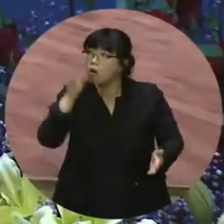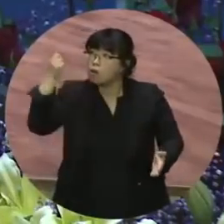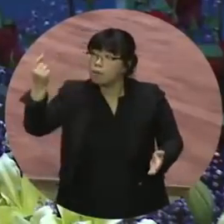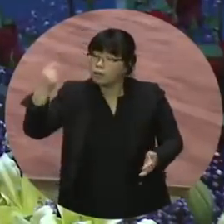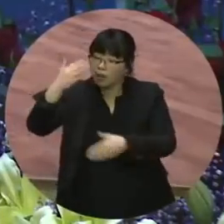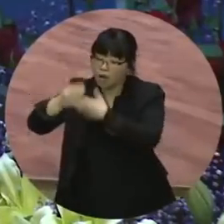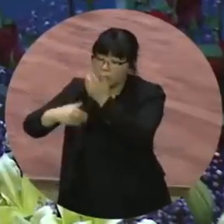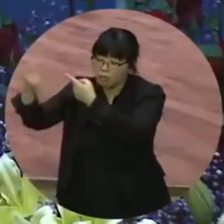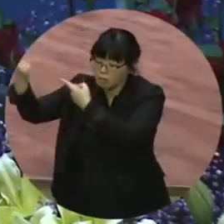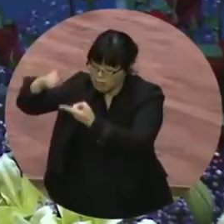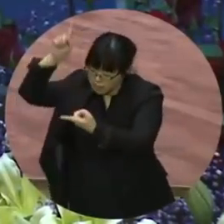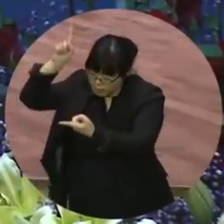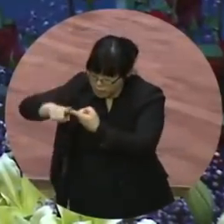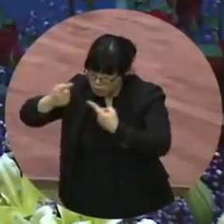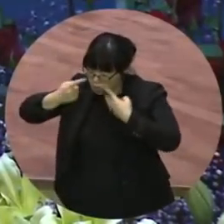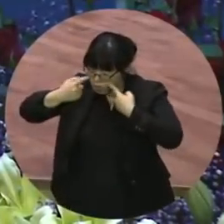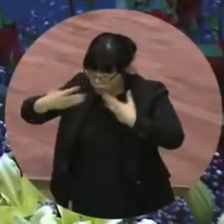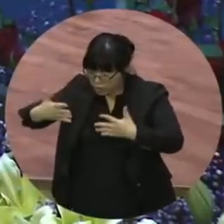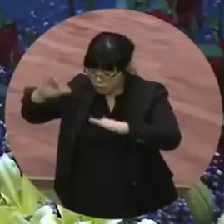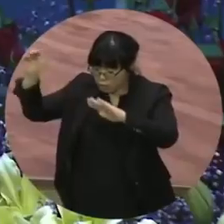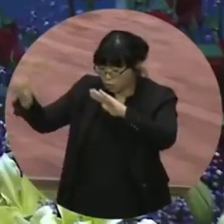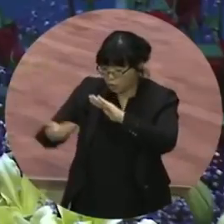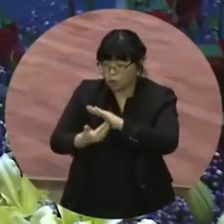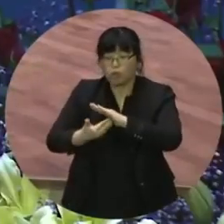하시는구나 확실하게 체험했단 말이에요.